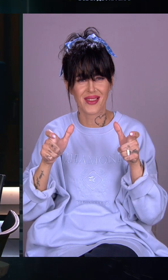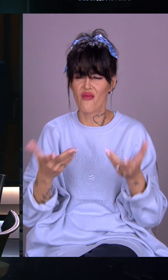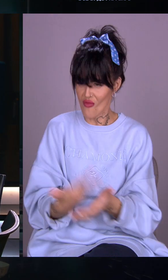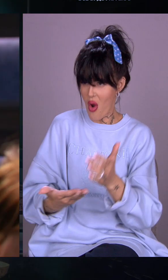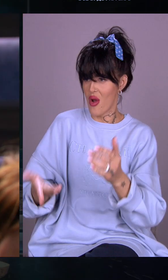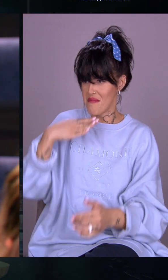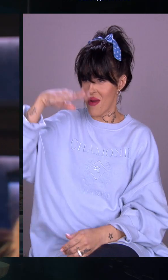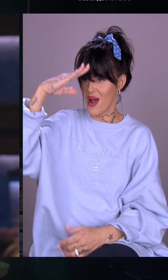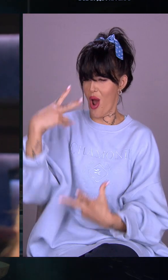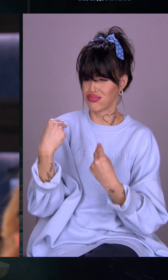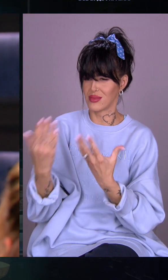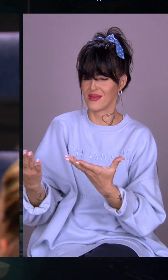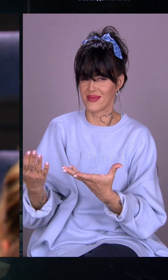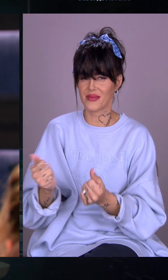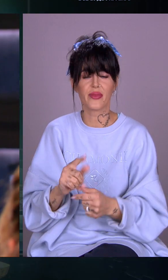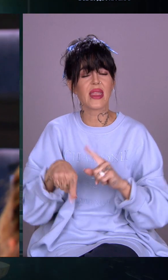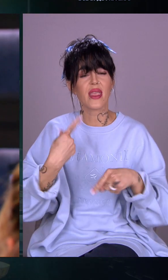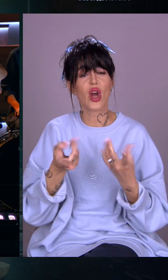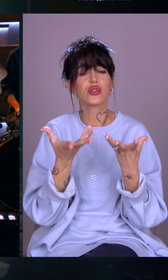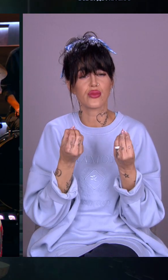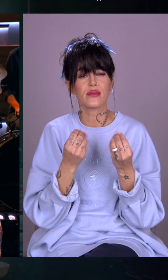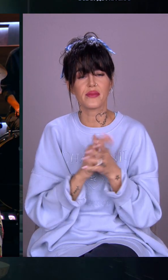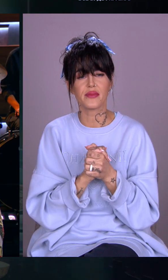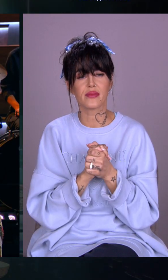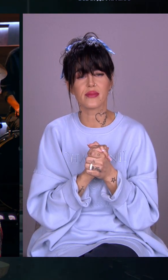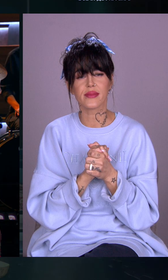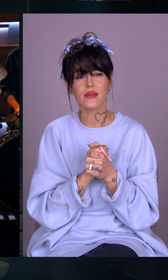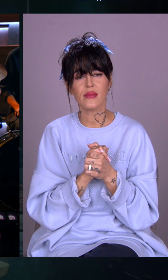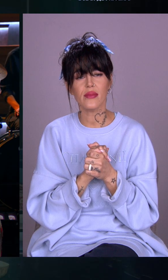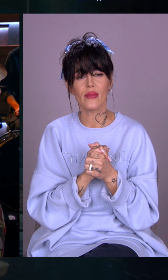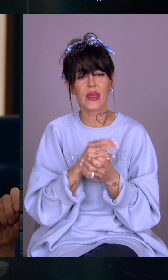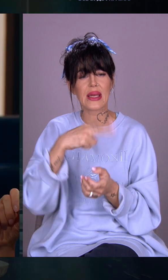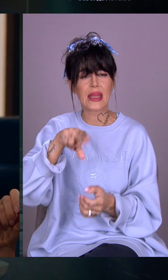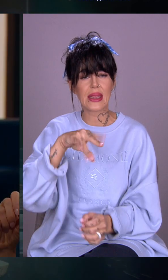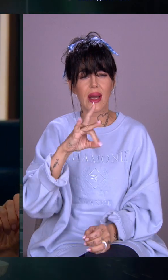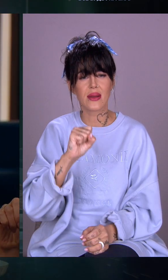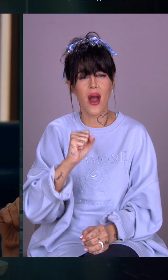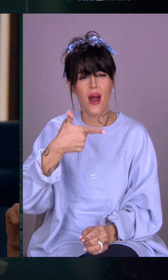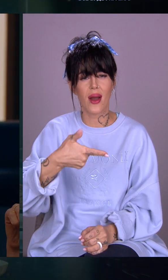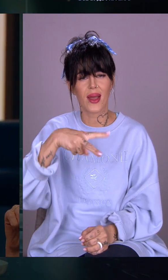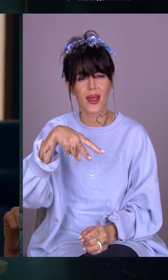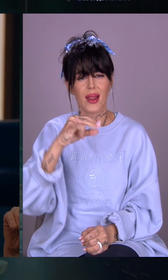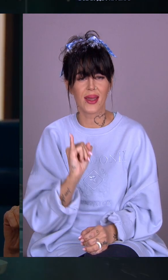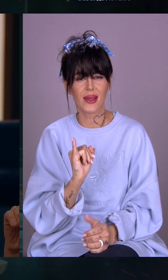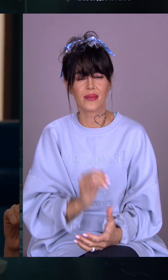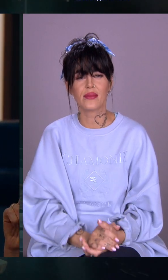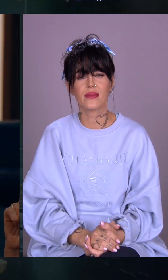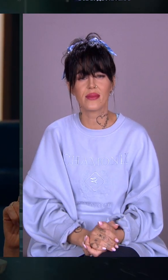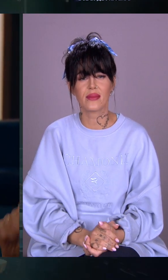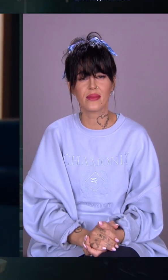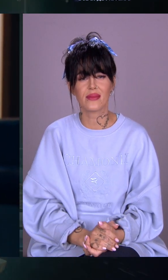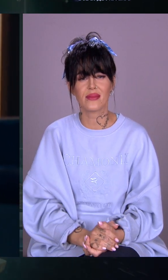взяв. Йдемо далі. Наступне... Що таке? Драглі. А, так це я знаю. Що те, що і